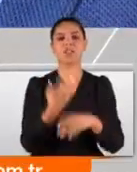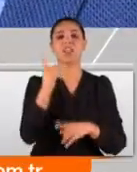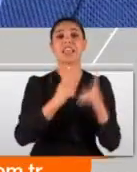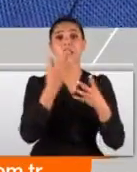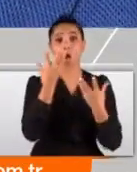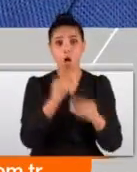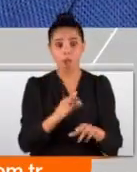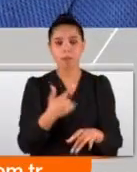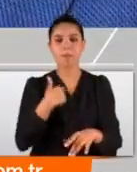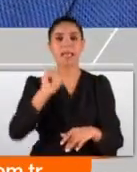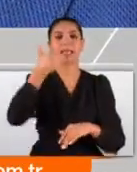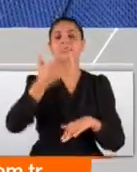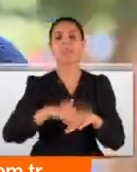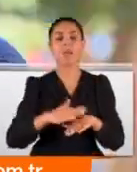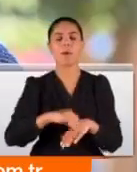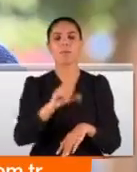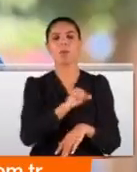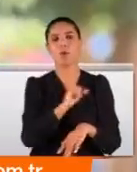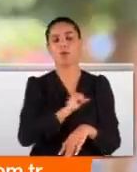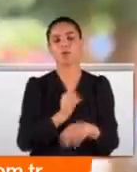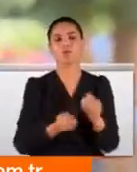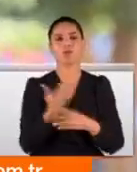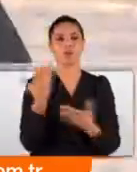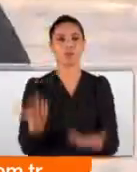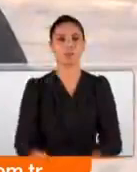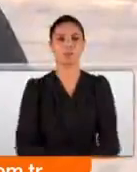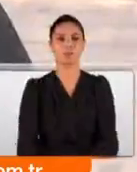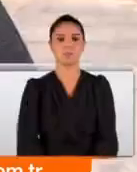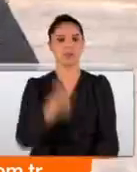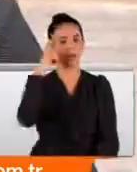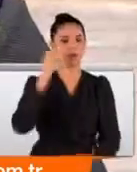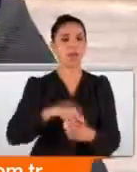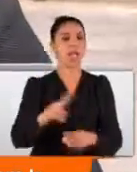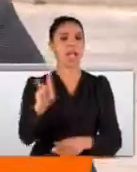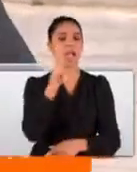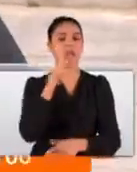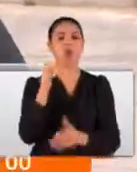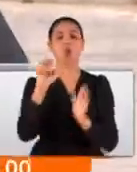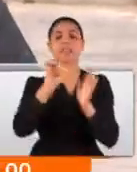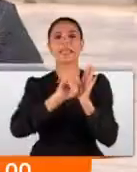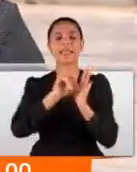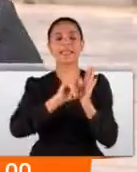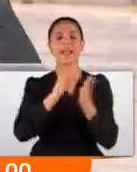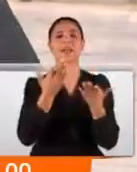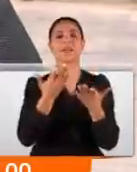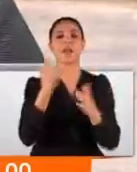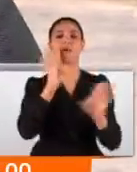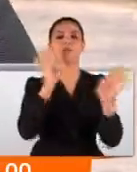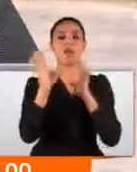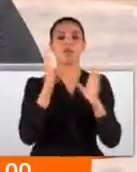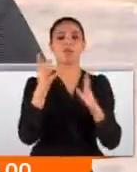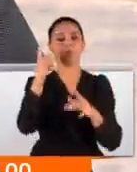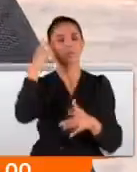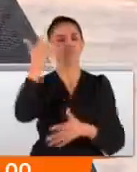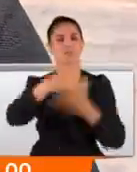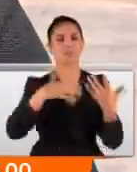olmazsa ben yarın ne yaparım korkusu içerisinde kalmamıza sebebiyet veriyor. Zihnimde en son işte Instagram'da, Facebook'ta, orada burada gördüğüm birçok şey